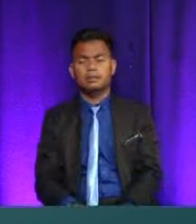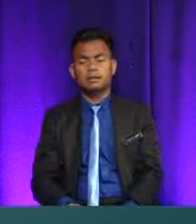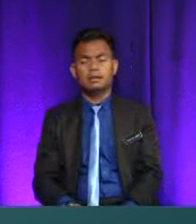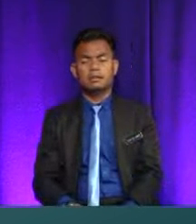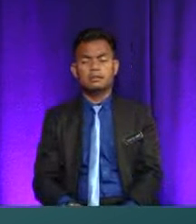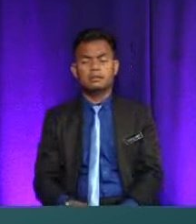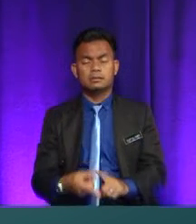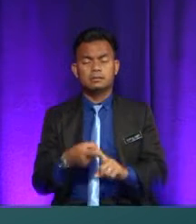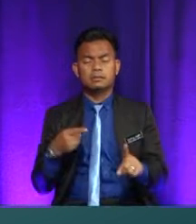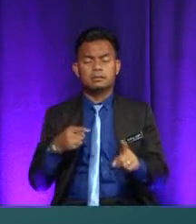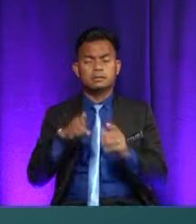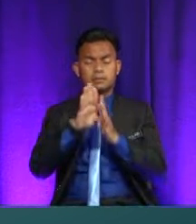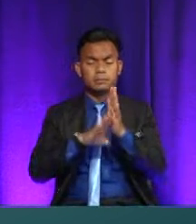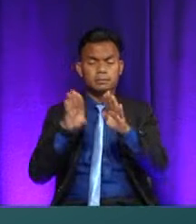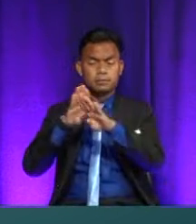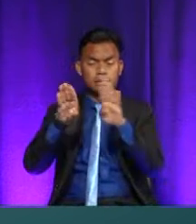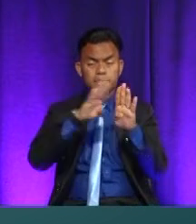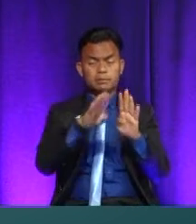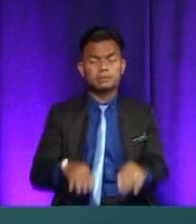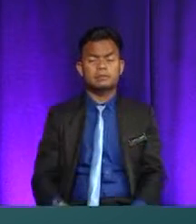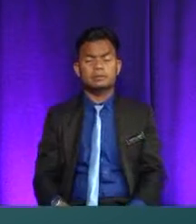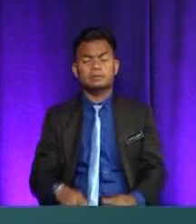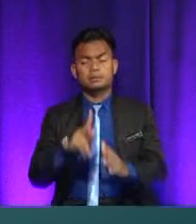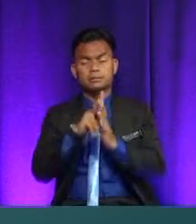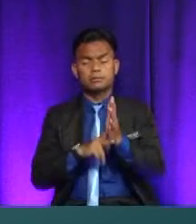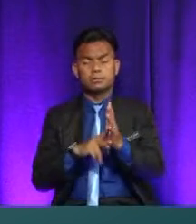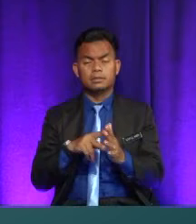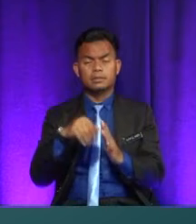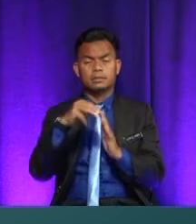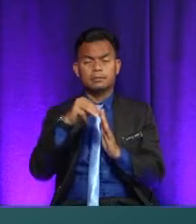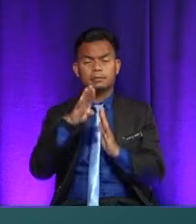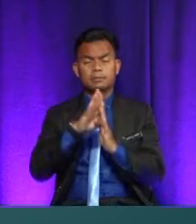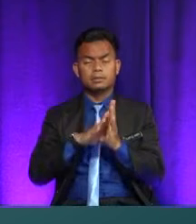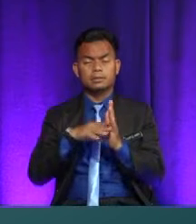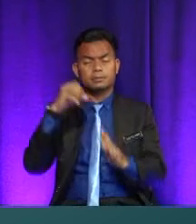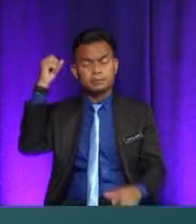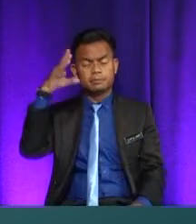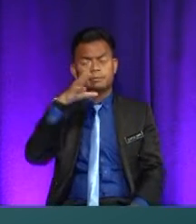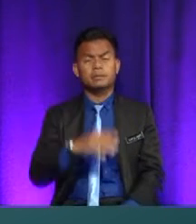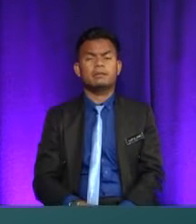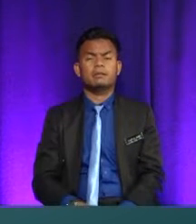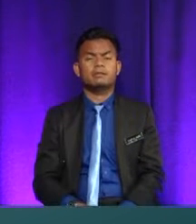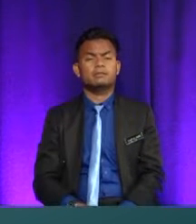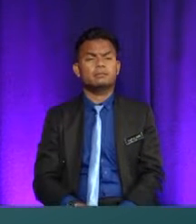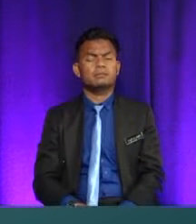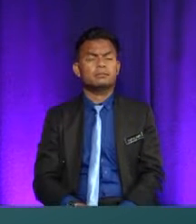Tentukan frekuensi ambang kemudian yang pertama Tentukan frekuensi ambang